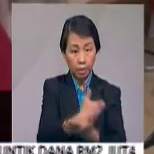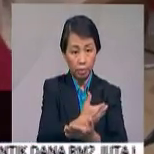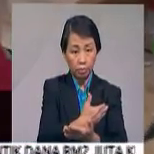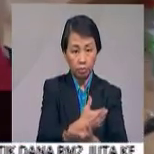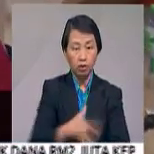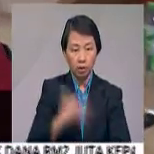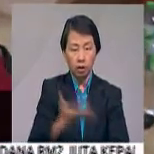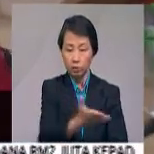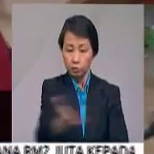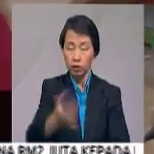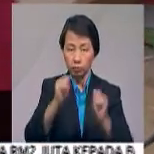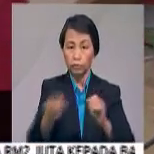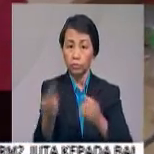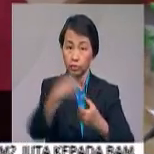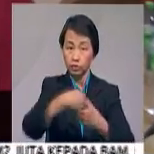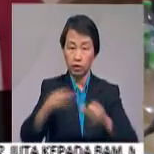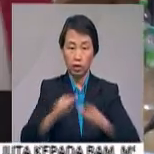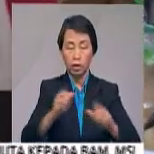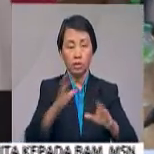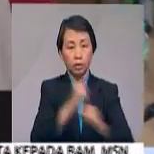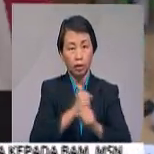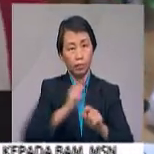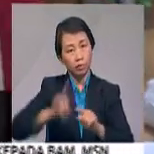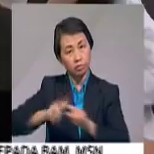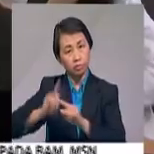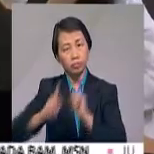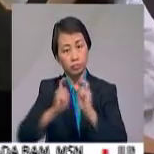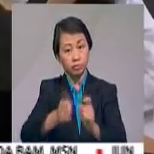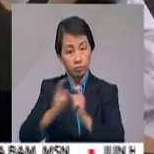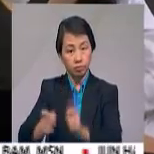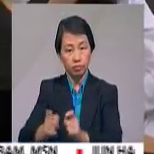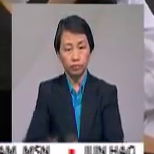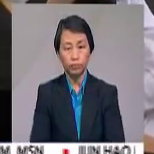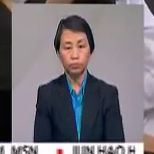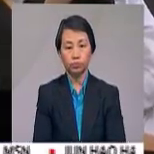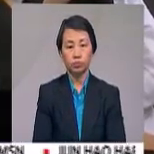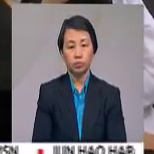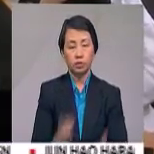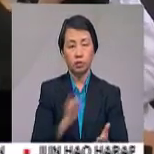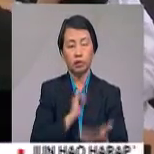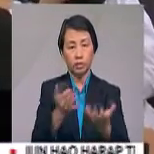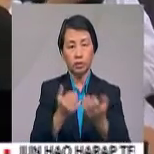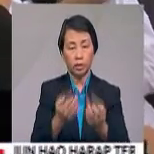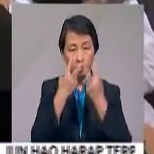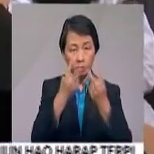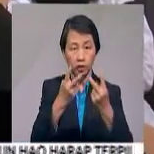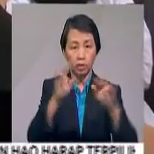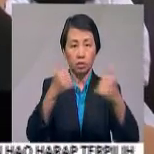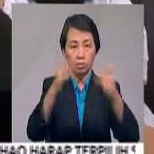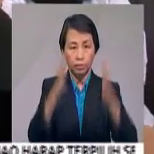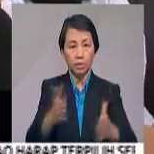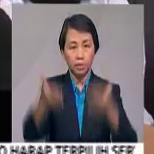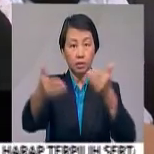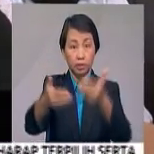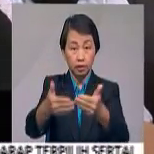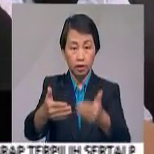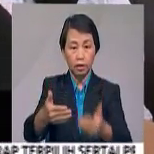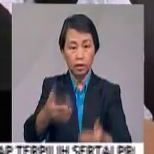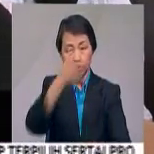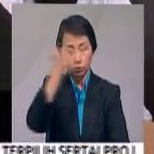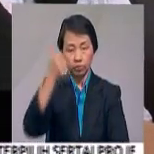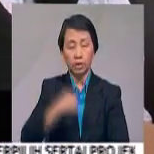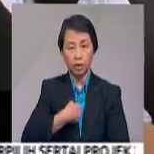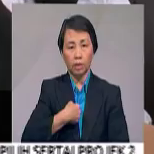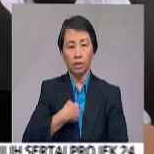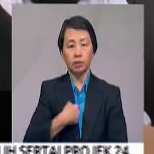orang pun boleh join aktiviti ni, dapat macam-macam lah sagu hati. Macam saya memang nak tengok kita punya player lagi dekat lah. Sebab even